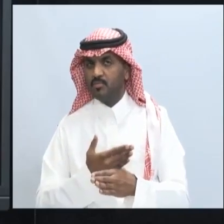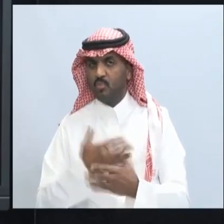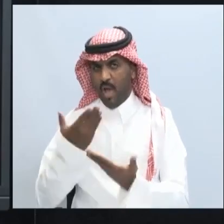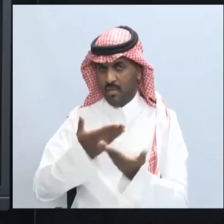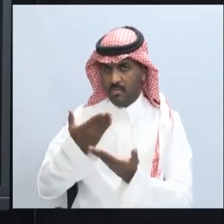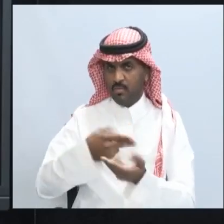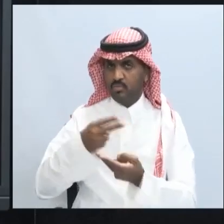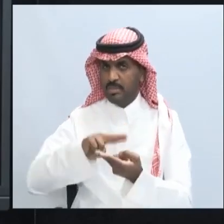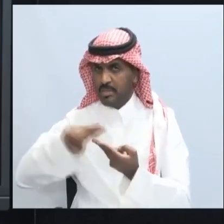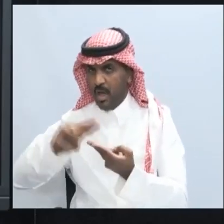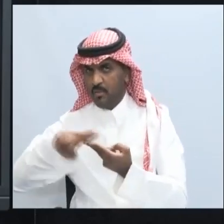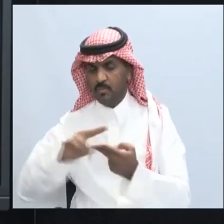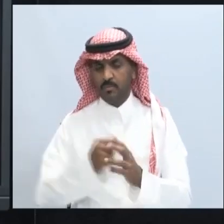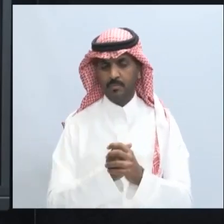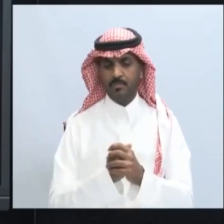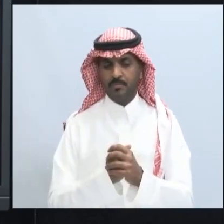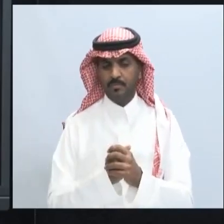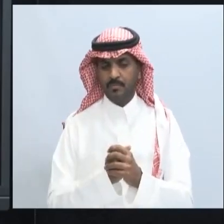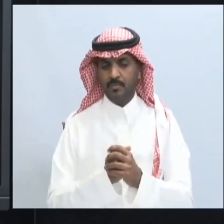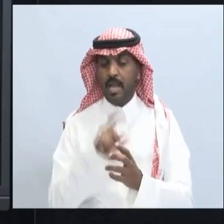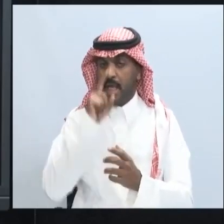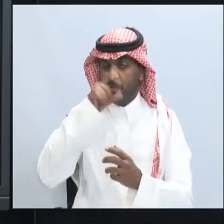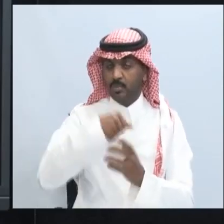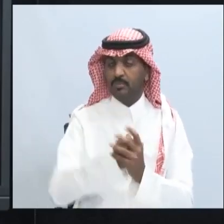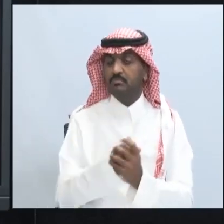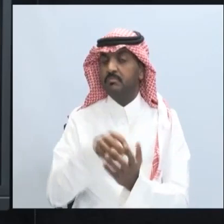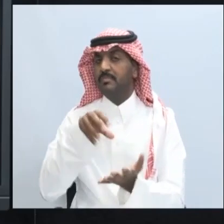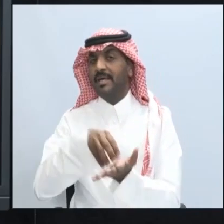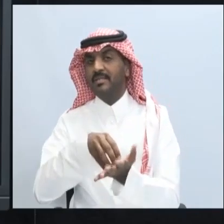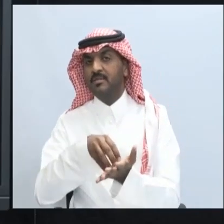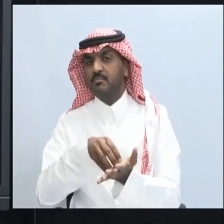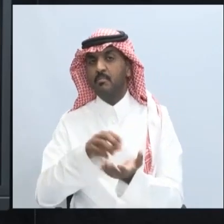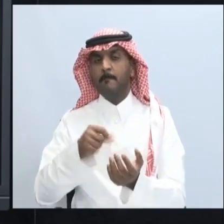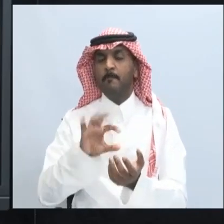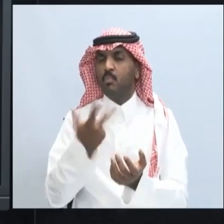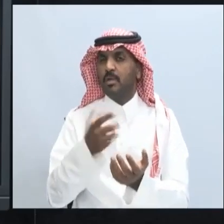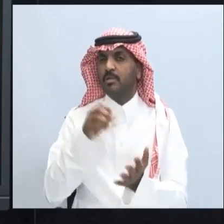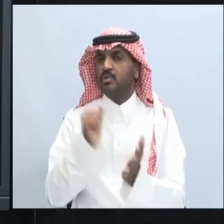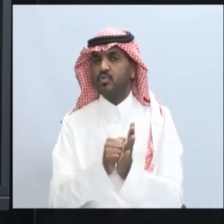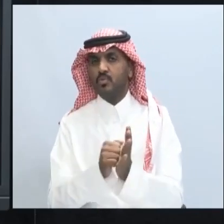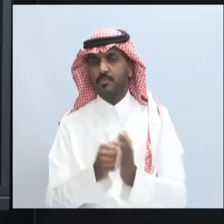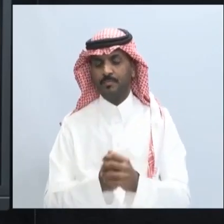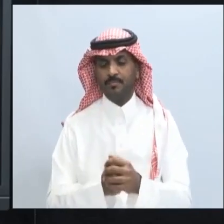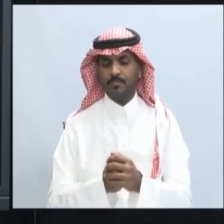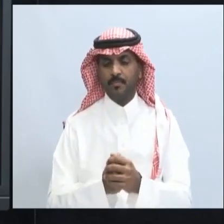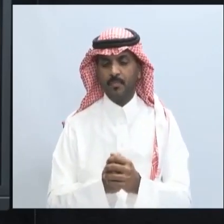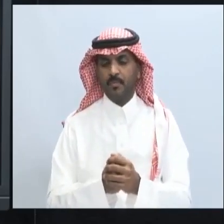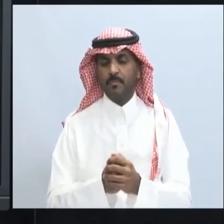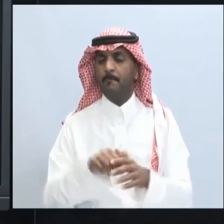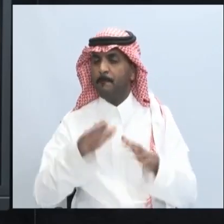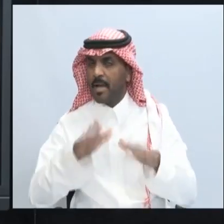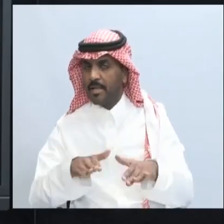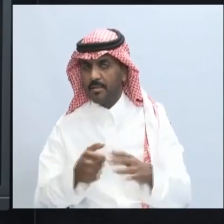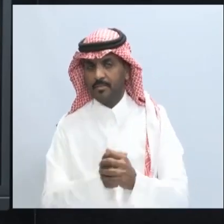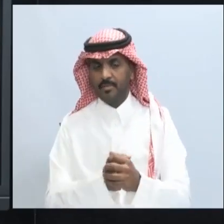لاجل ان نخاطب هذا الشخص لابد ان يحدد لنا ما موطنه اين يسكن في محل اقامته